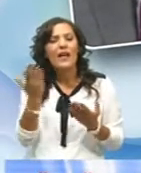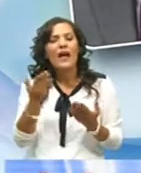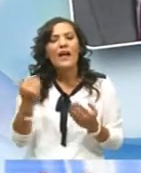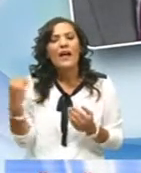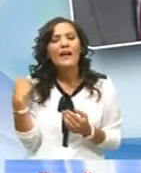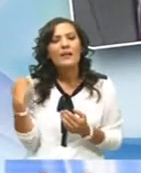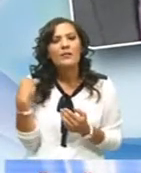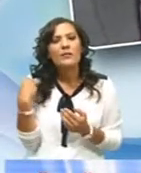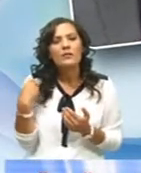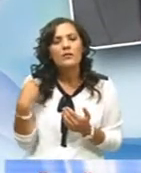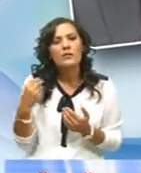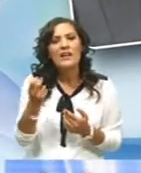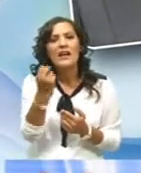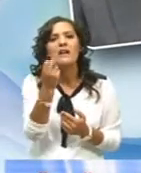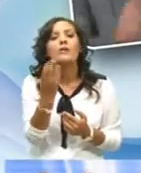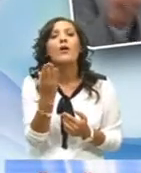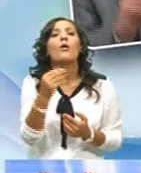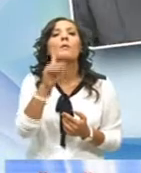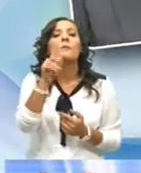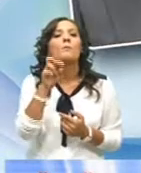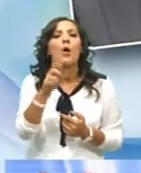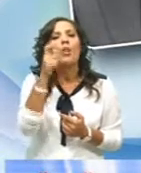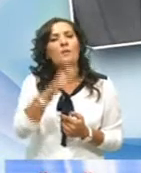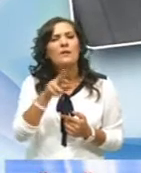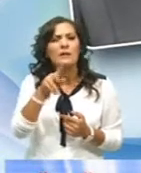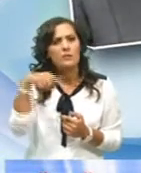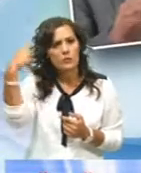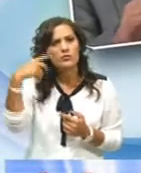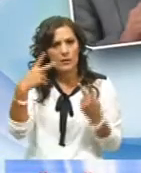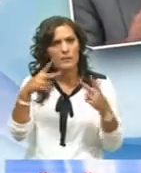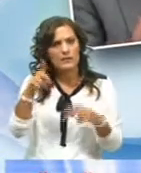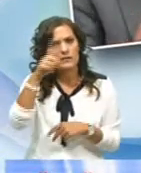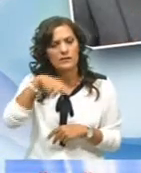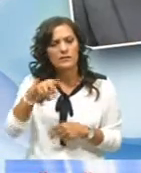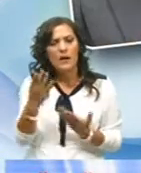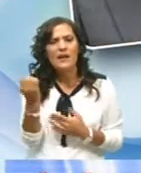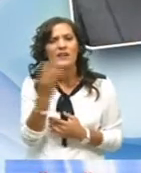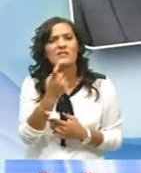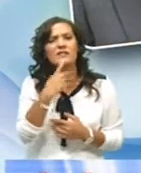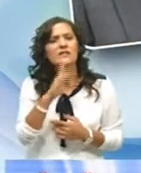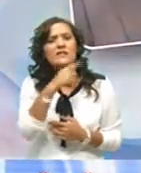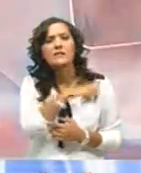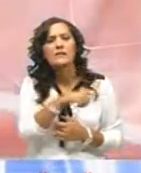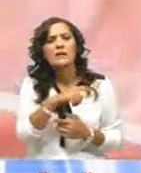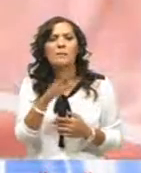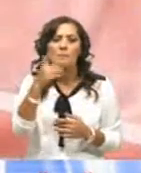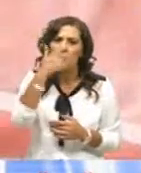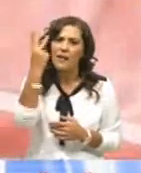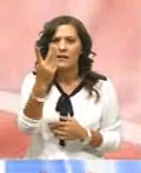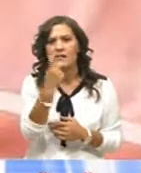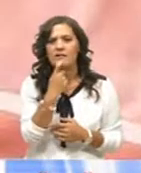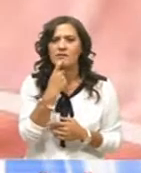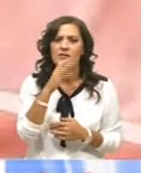henüz kanserleşme miş Bir polis gibi algılayabilir kaçıncı yılındayız Belki de Polikliniği gibi